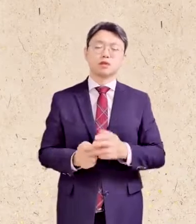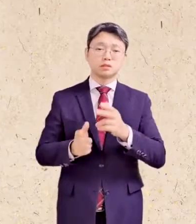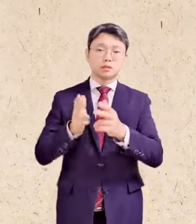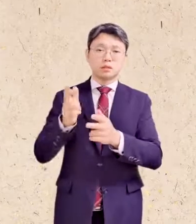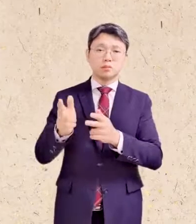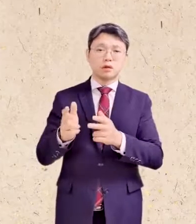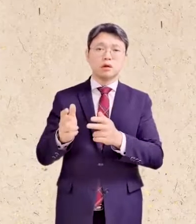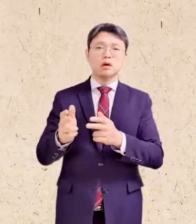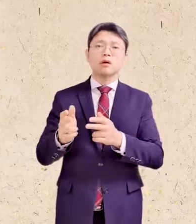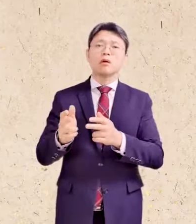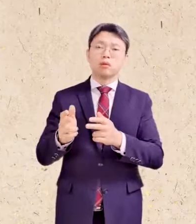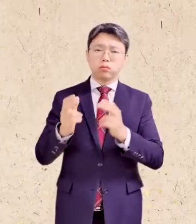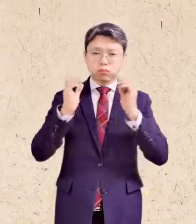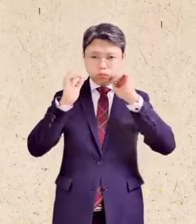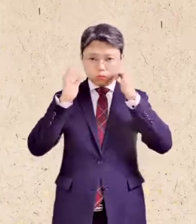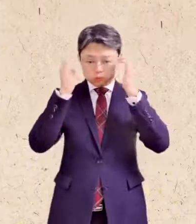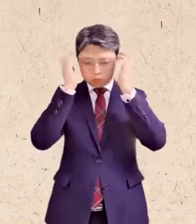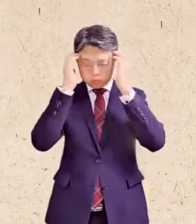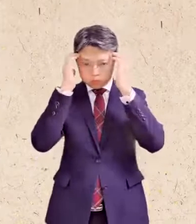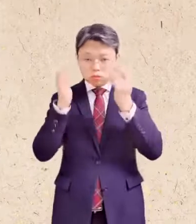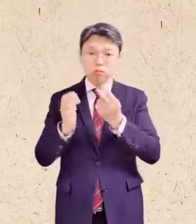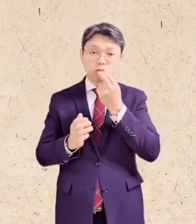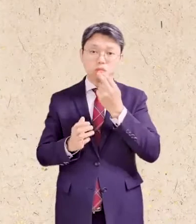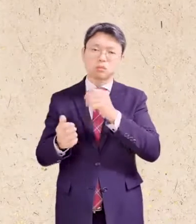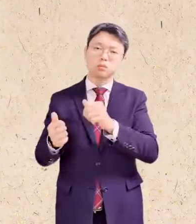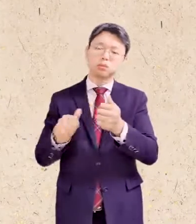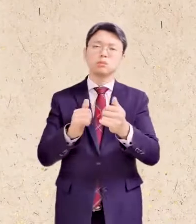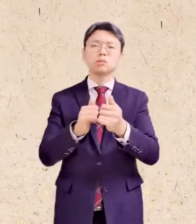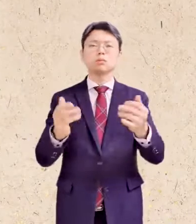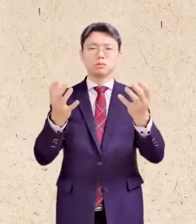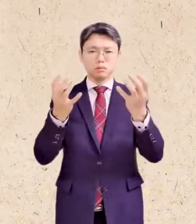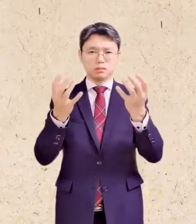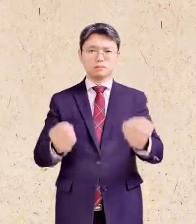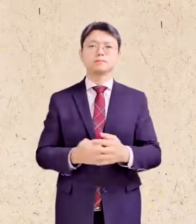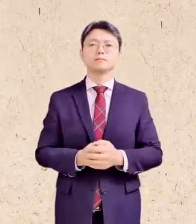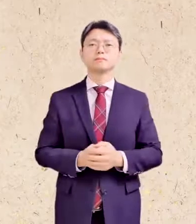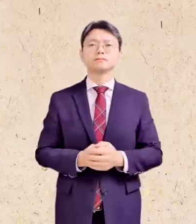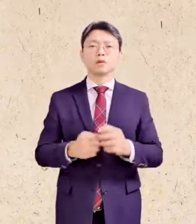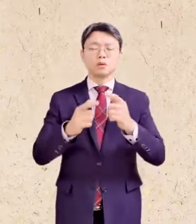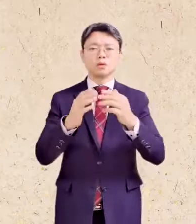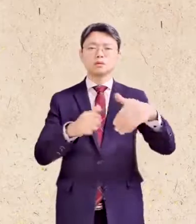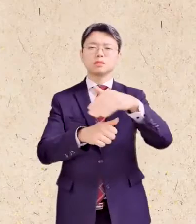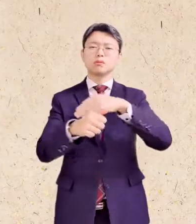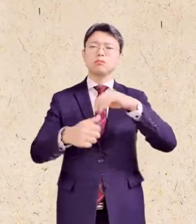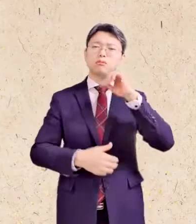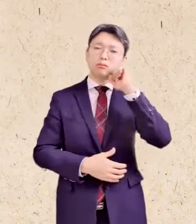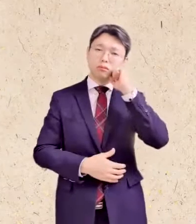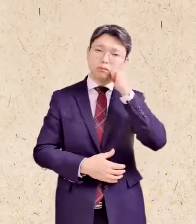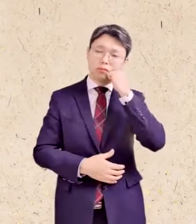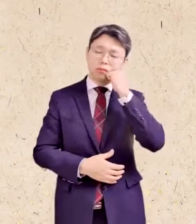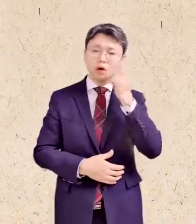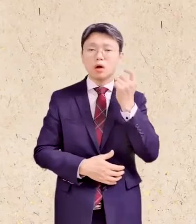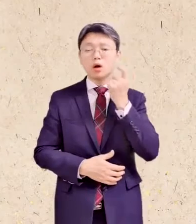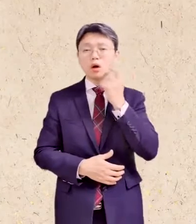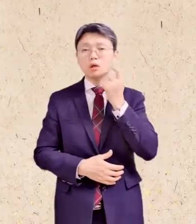있었습니다. 사업상의 불매를 당하는 사람들도 있었고요. 목숨을 잃는 사람도 있었습니다. 교회의 상황이